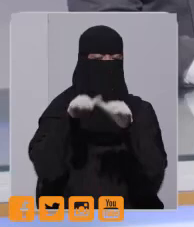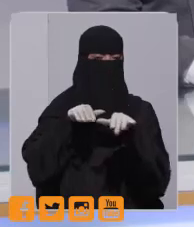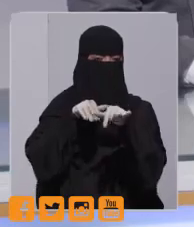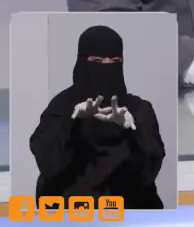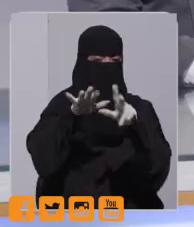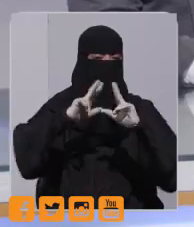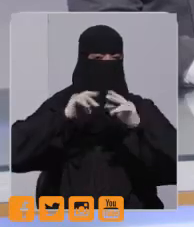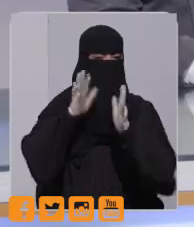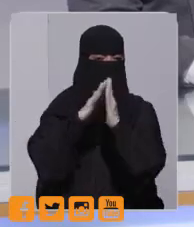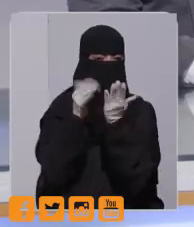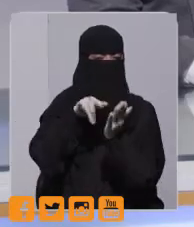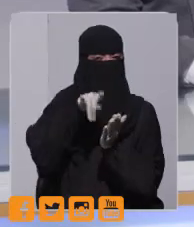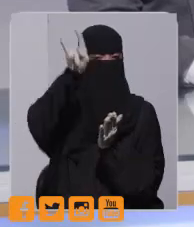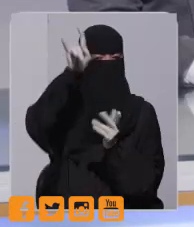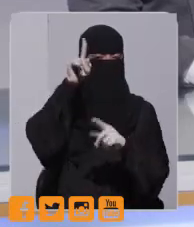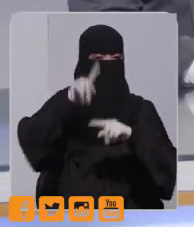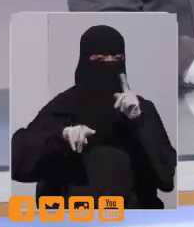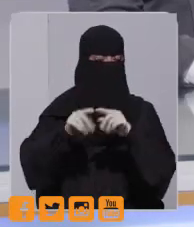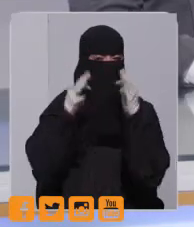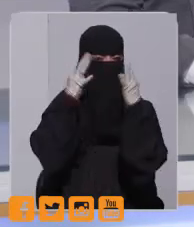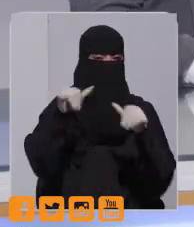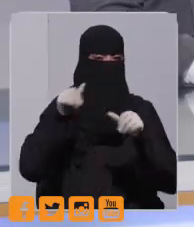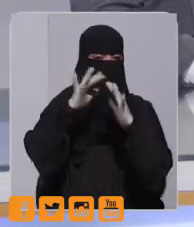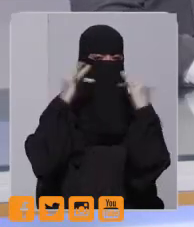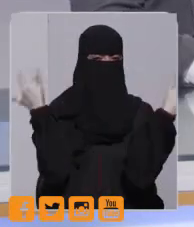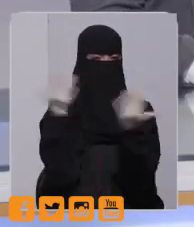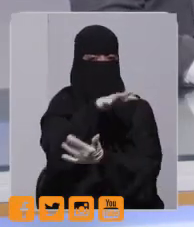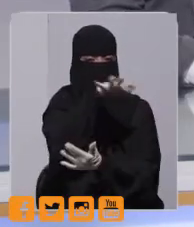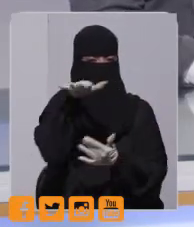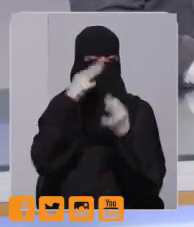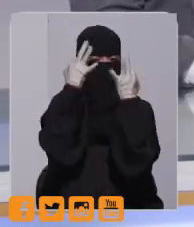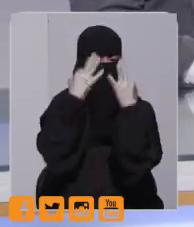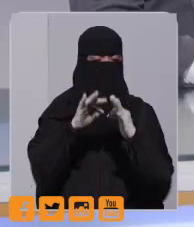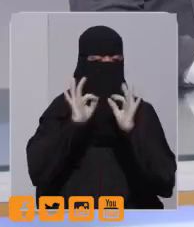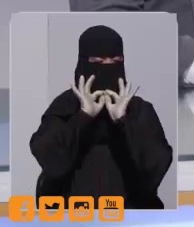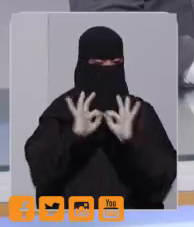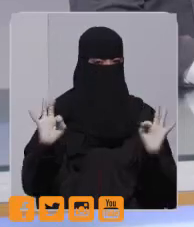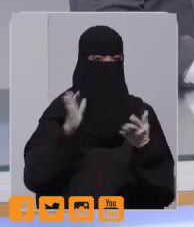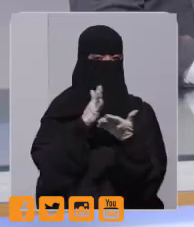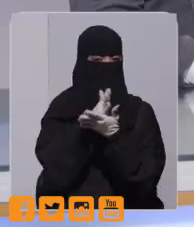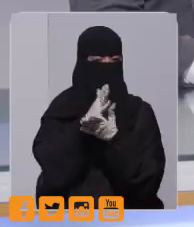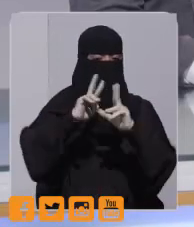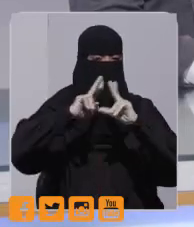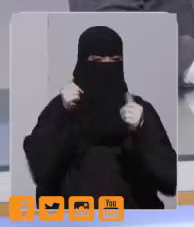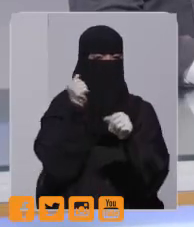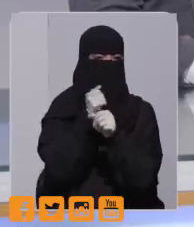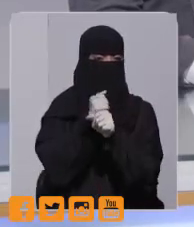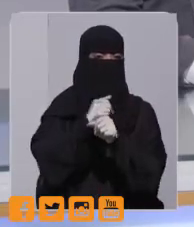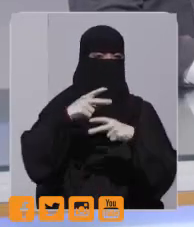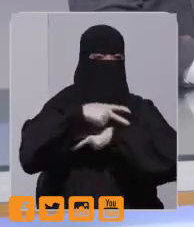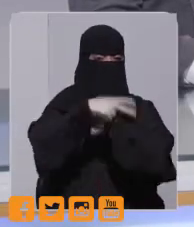والمهاجرين مؤكدا ان السلطه المحليه على استعداد لتسهيل مشاريعي واعمال المنظمات